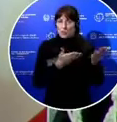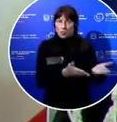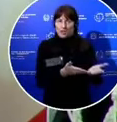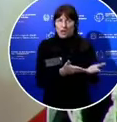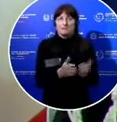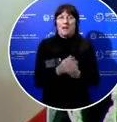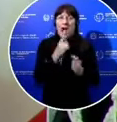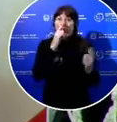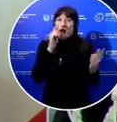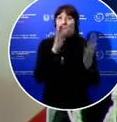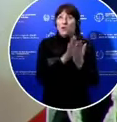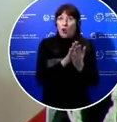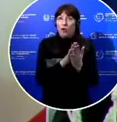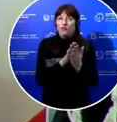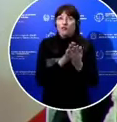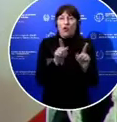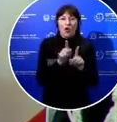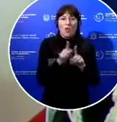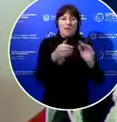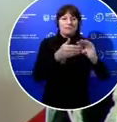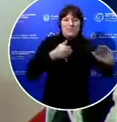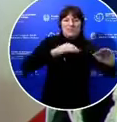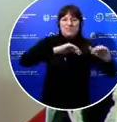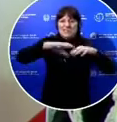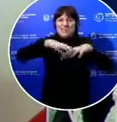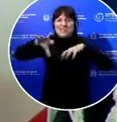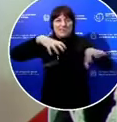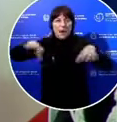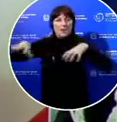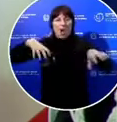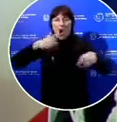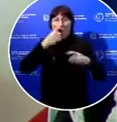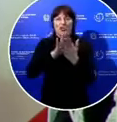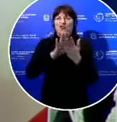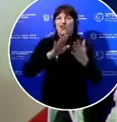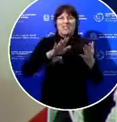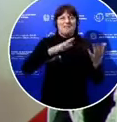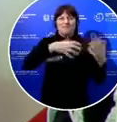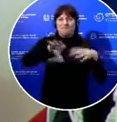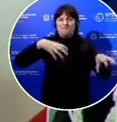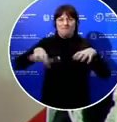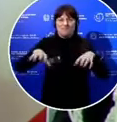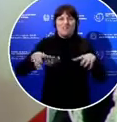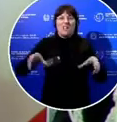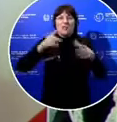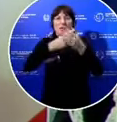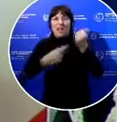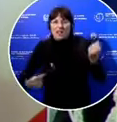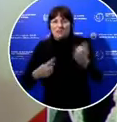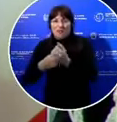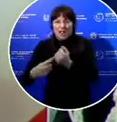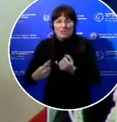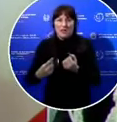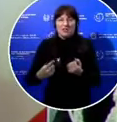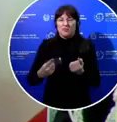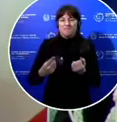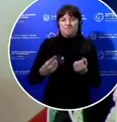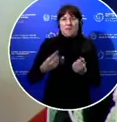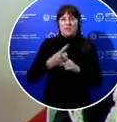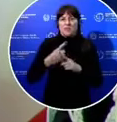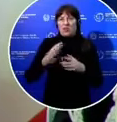più tempo di fare compartimenti stagni o adottare approcci che si sono rivelati fallimentari. Come ci